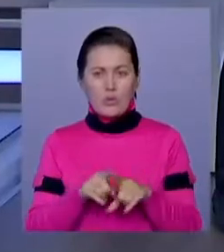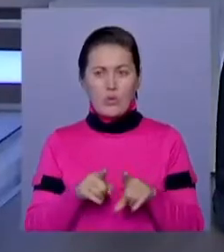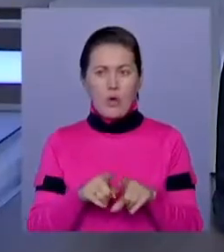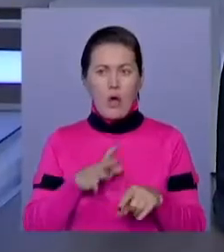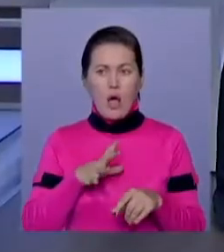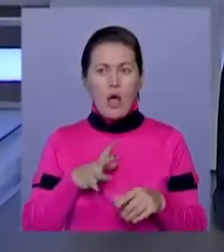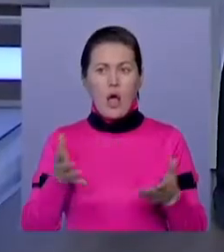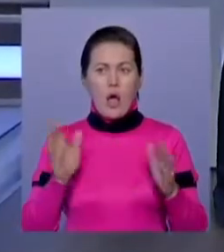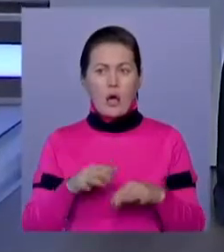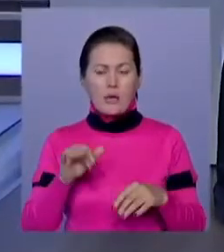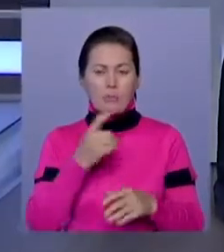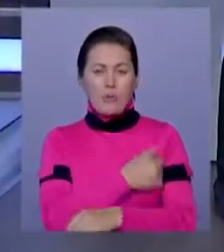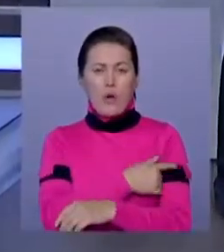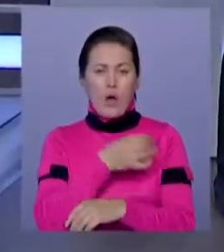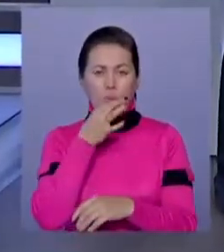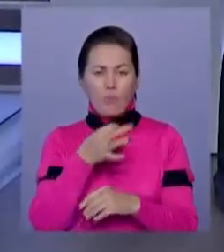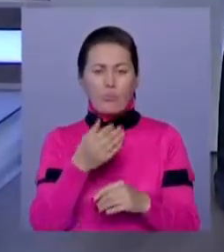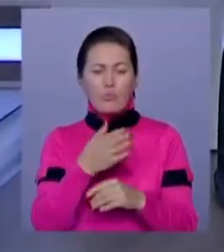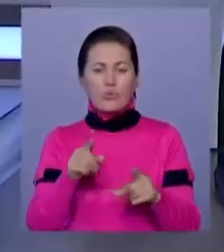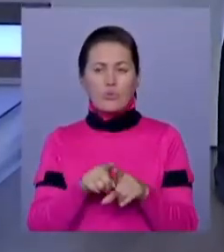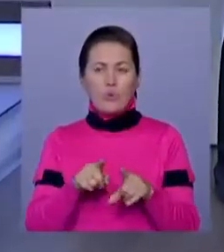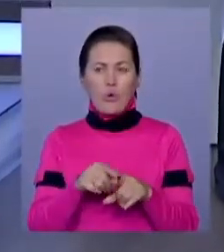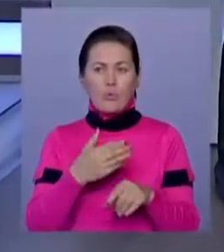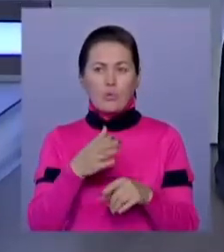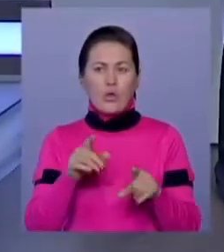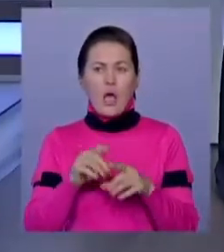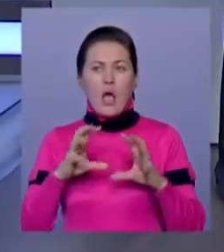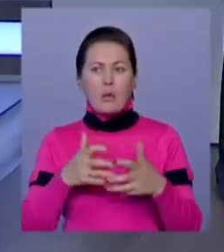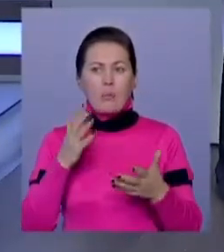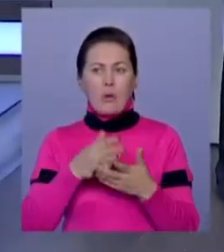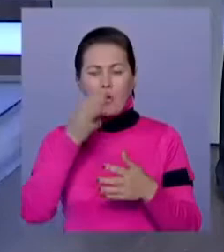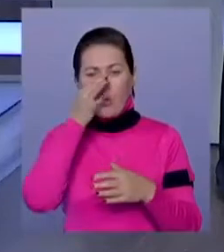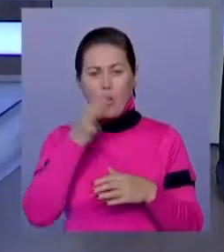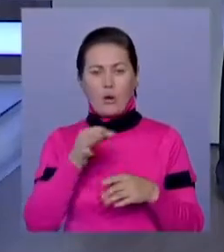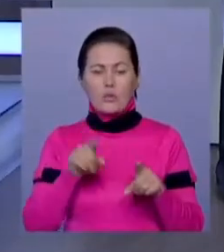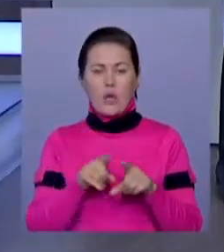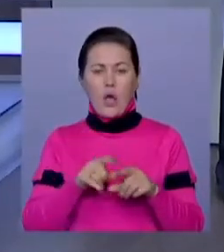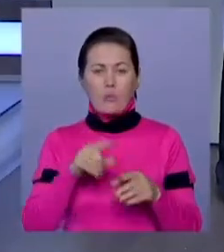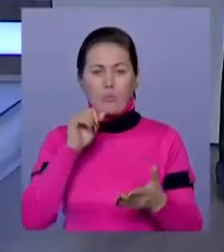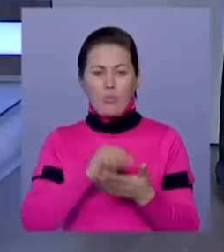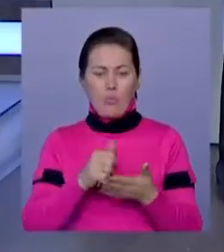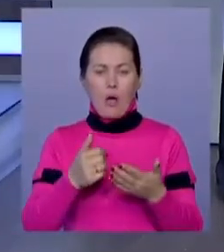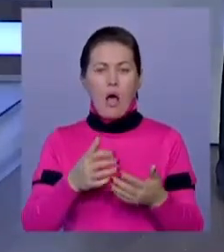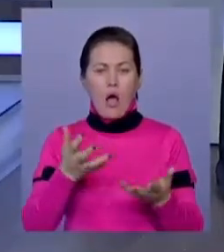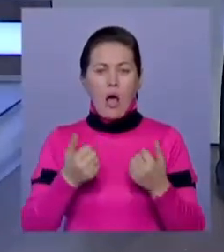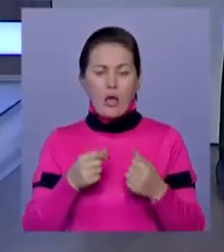ұсыныс ретінде ғана қалып отыр, бірақ дәрігерлердің айтуынша, бұл әлемде бар тәжірибе екен, және төлқұжат алған әрбір